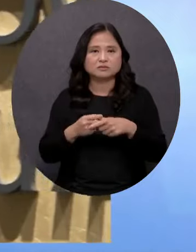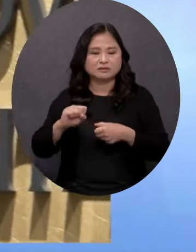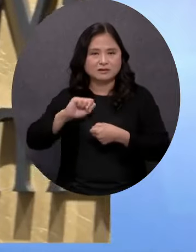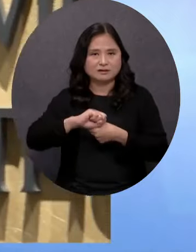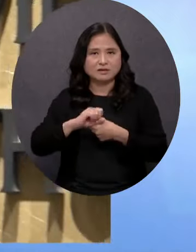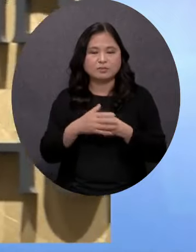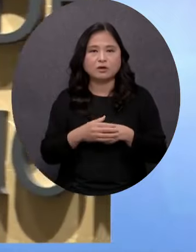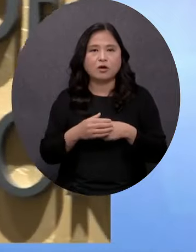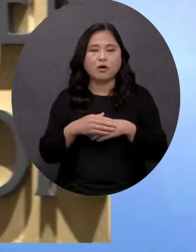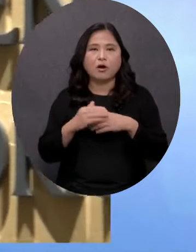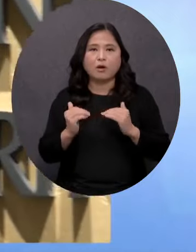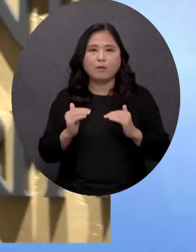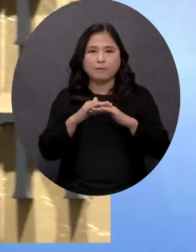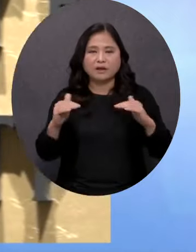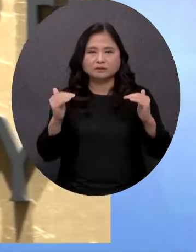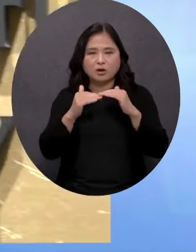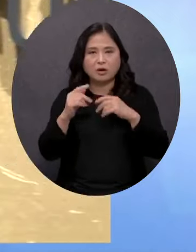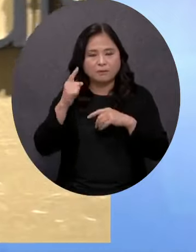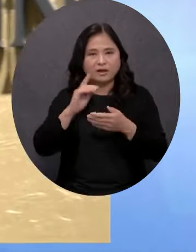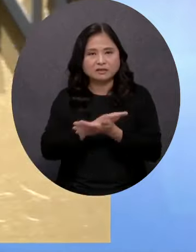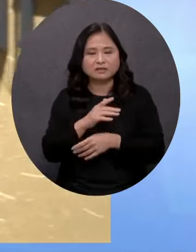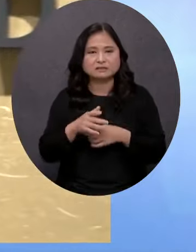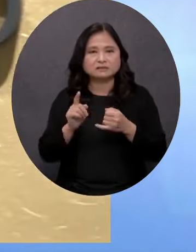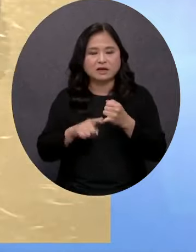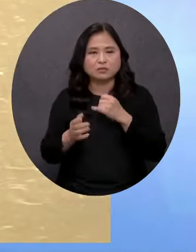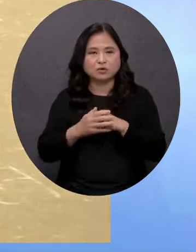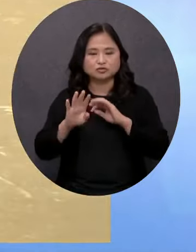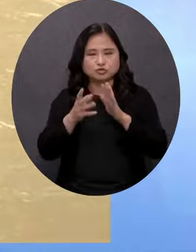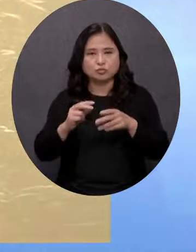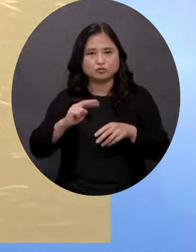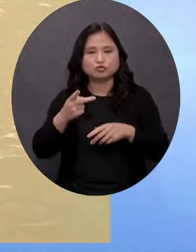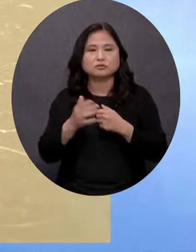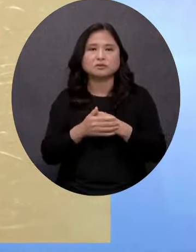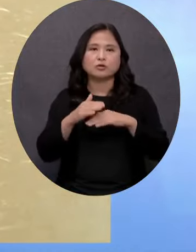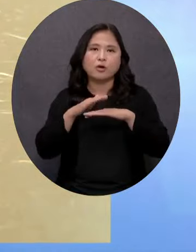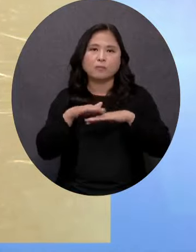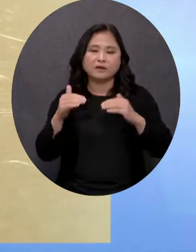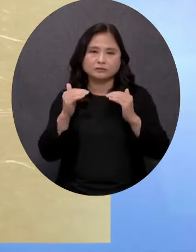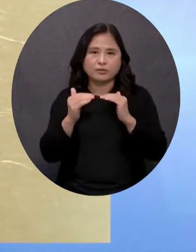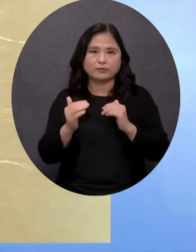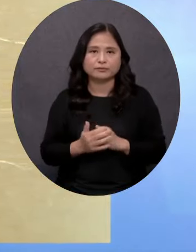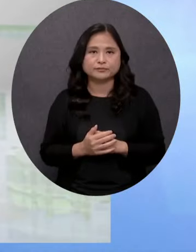底前全部会转移到平台。香港电台记者朱石君报道。